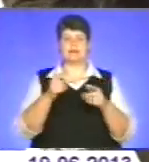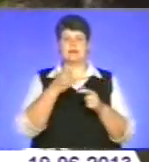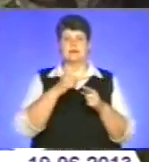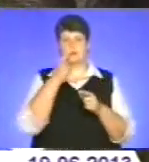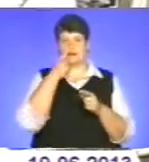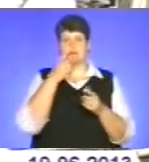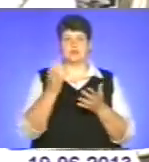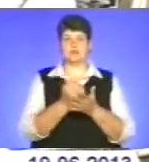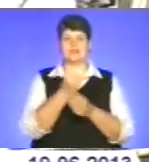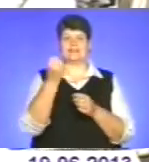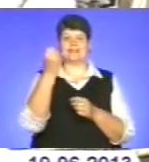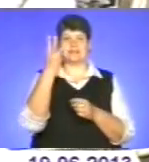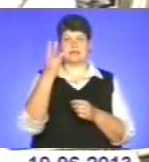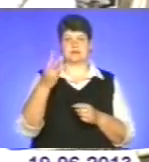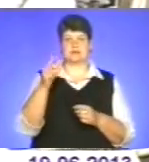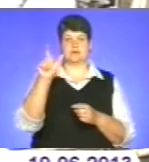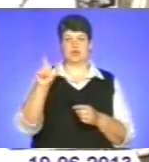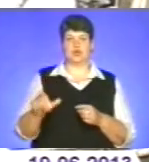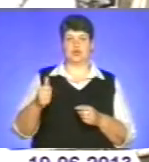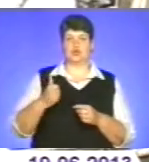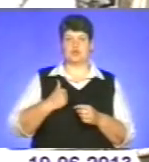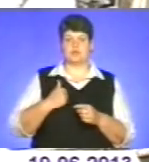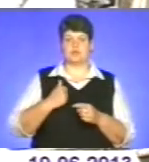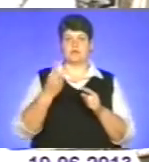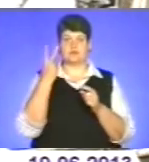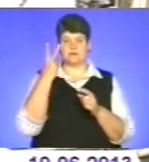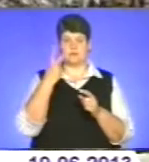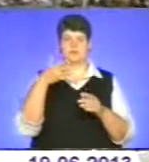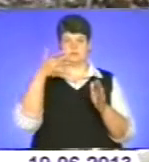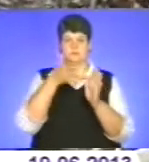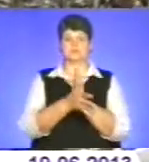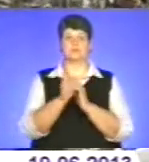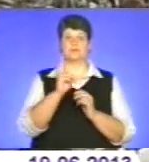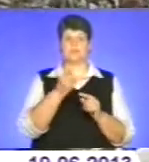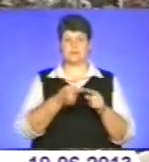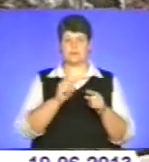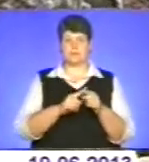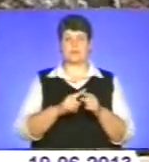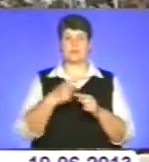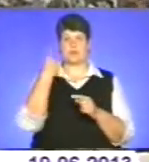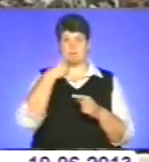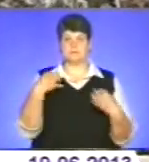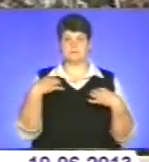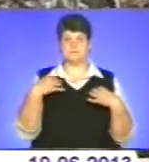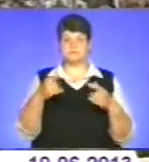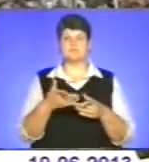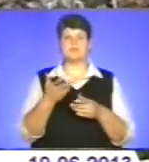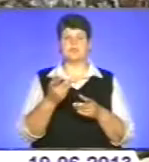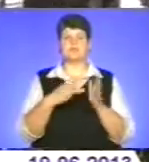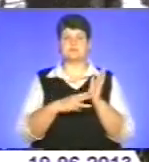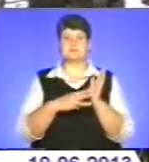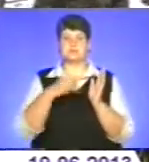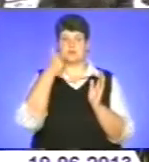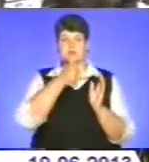знайти останки 13 воїнів. Двох вдалося ідентифікувати за особистими речами. Пошуковці кажуть, до 70-ї річниці